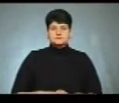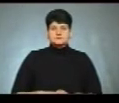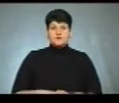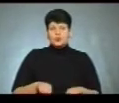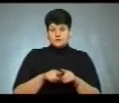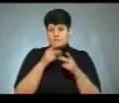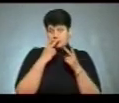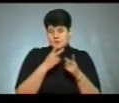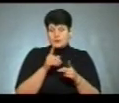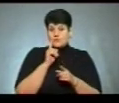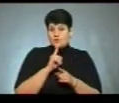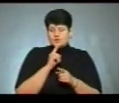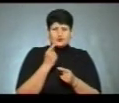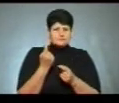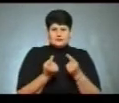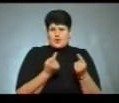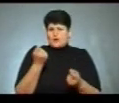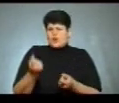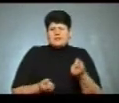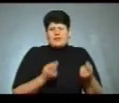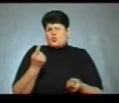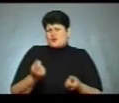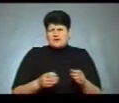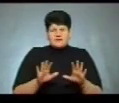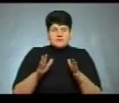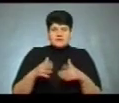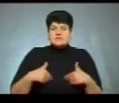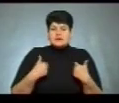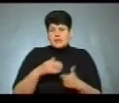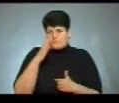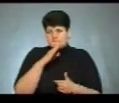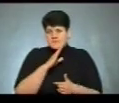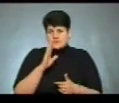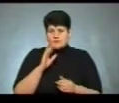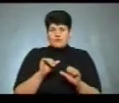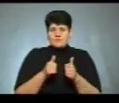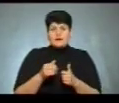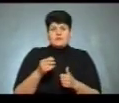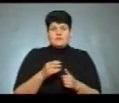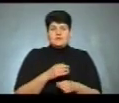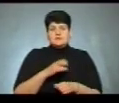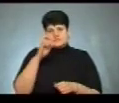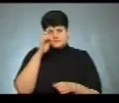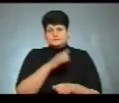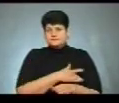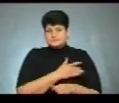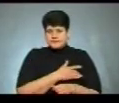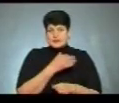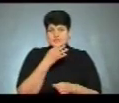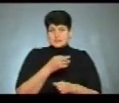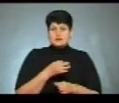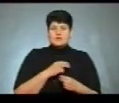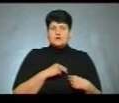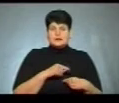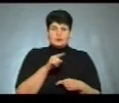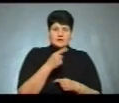Тож ми бачимо, що поки що поодинокі випадки звернення батьків щодо оформлення муніципальної няні. Тобто, як повідомили наші колеги з Рівного, там